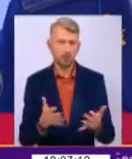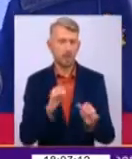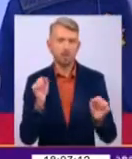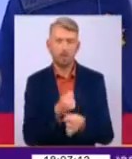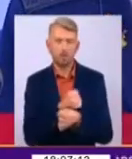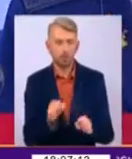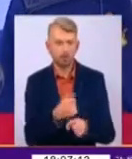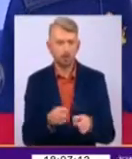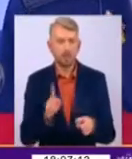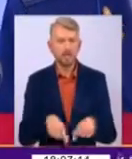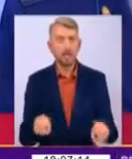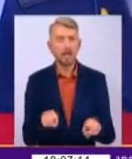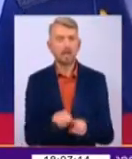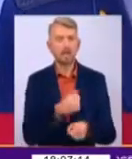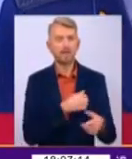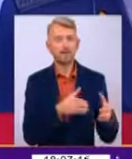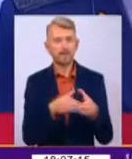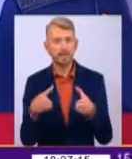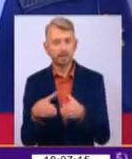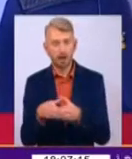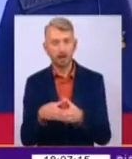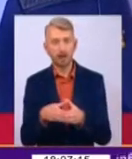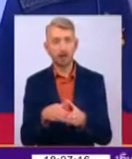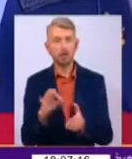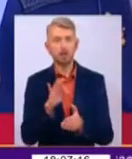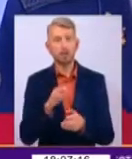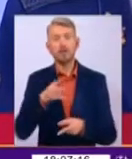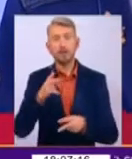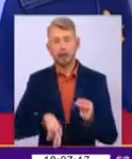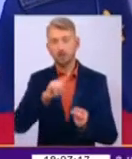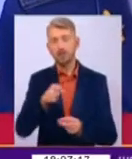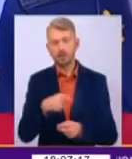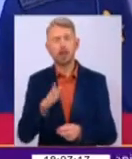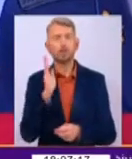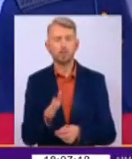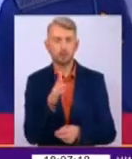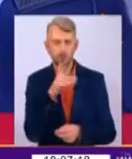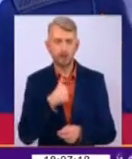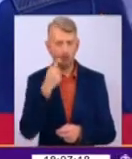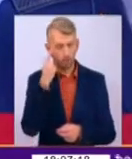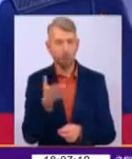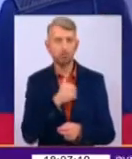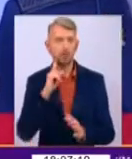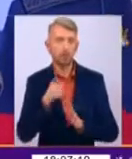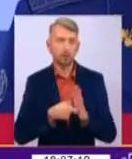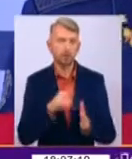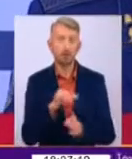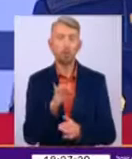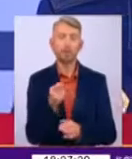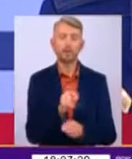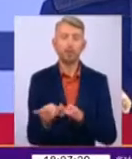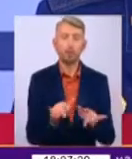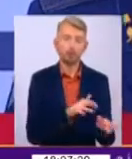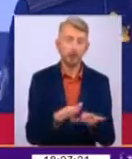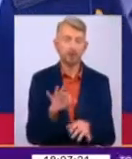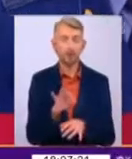неможливо, це такі війська, про закінчиться війна, буде час, і я думаю, ми познаємо і про ці операції,